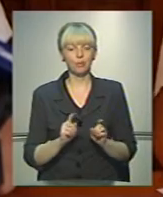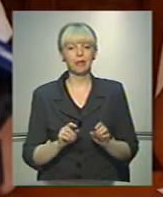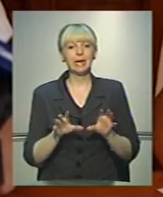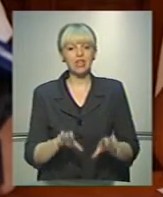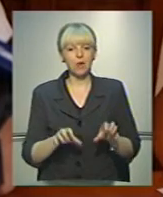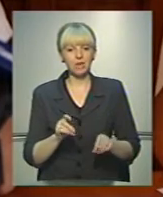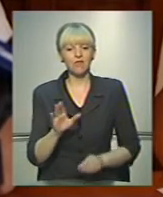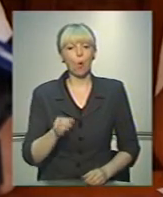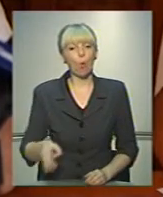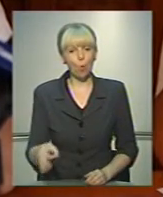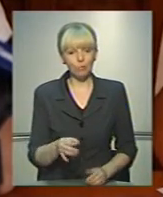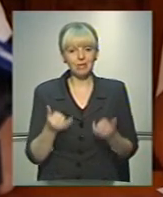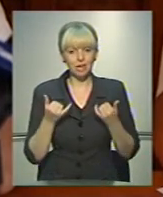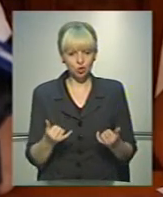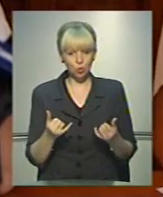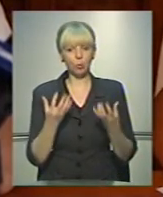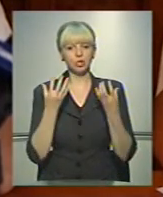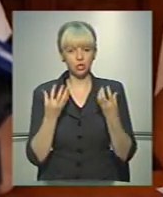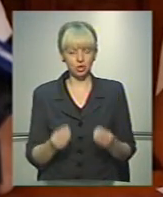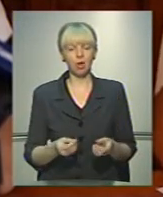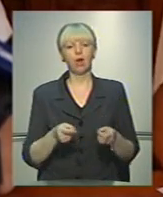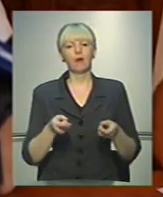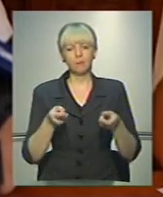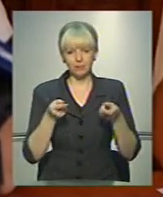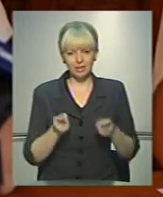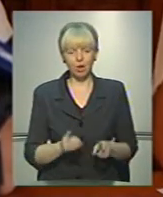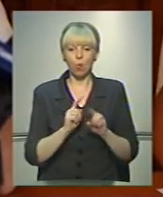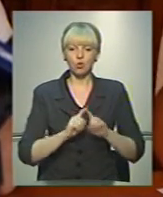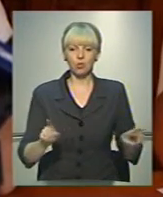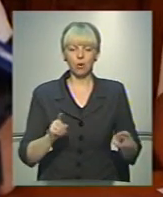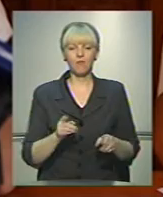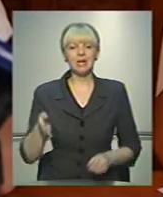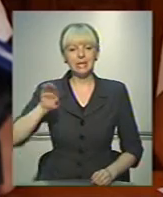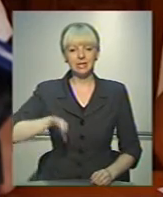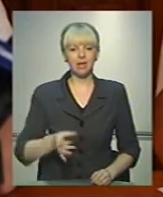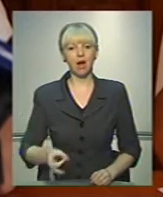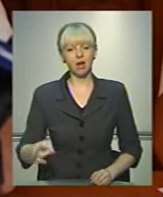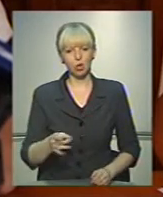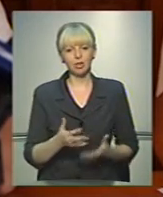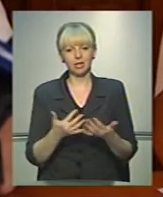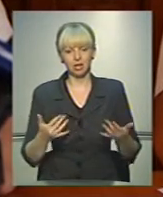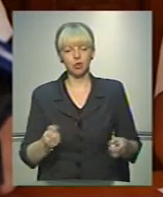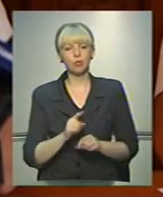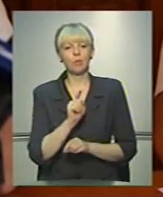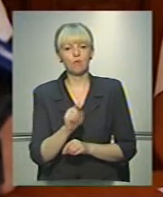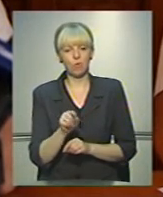тваринництво в області на сьогоднішній день дійсно, і особливо в гірських районах і так далі, щоб воно